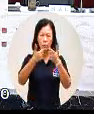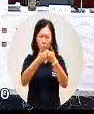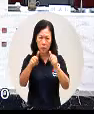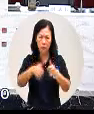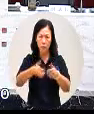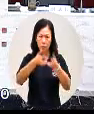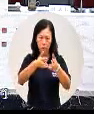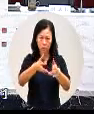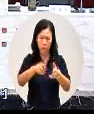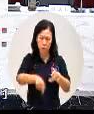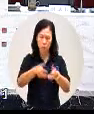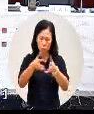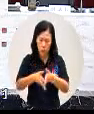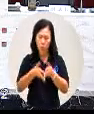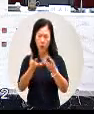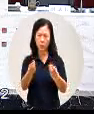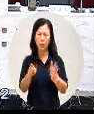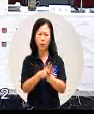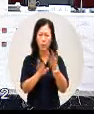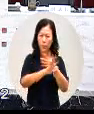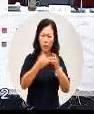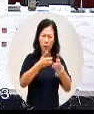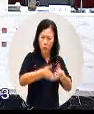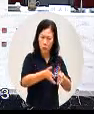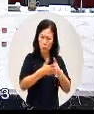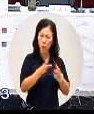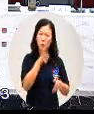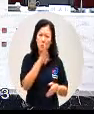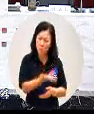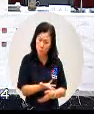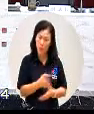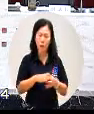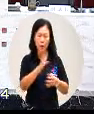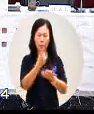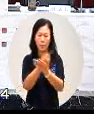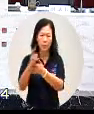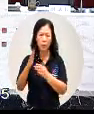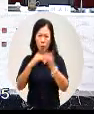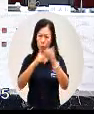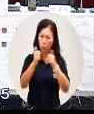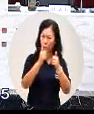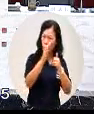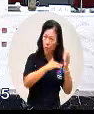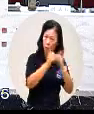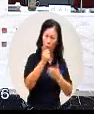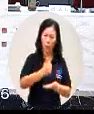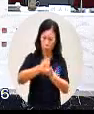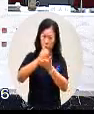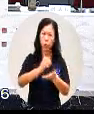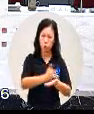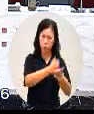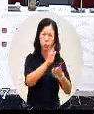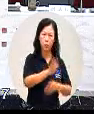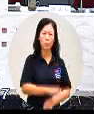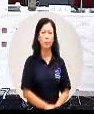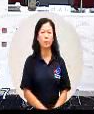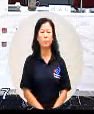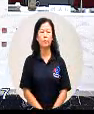要，别人较重要呢。哦，这无歹话啦，吼、哦。啊，大家互相一下啦，好不好？吼、